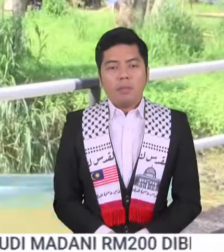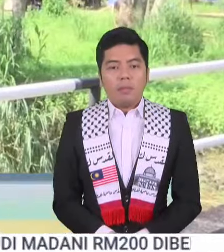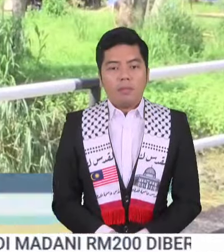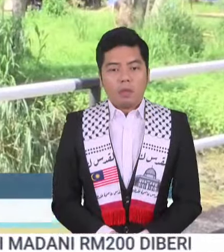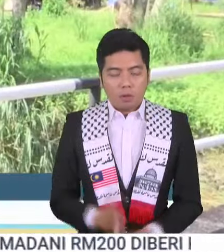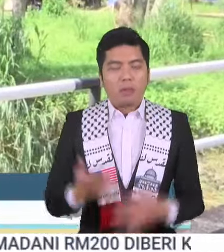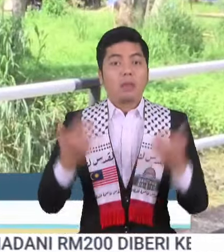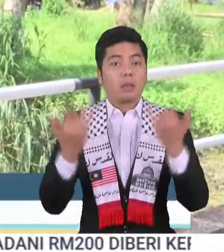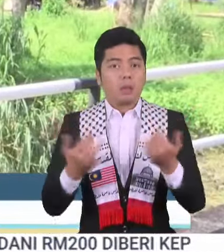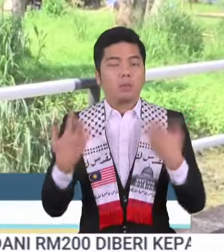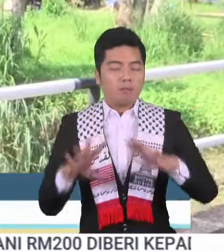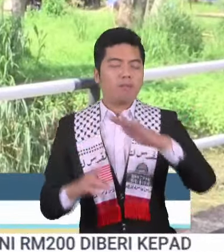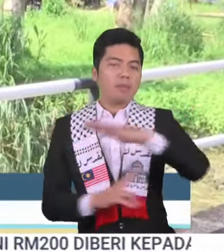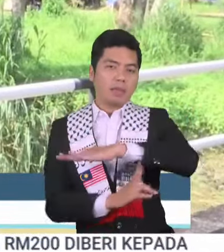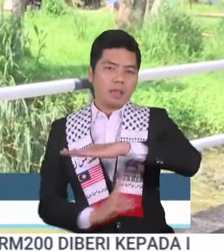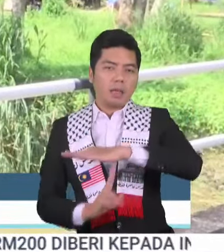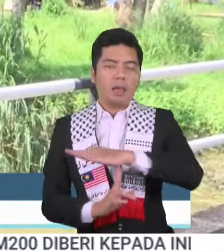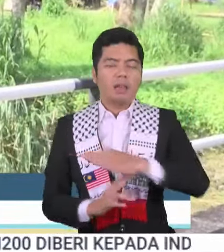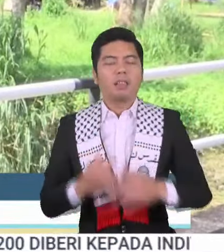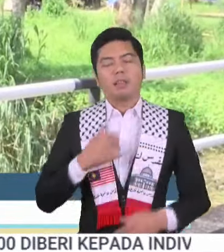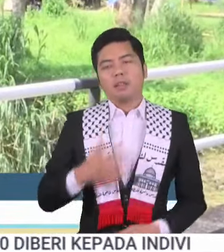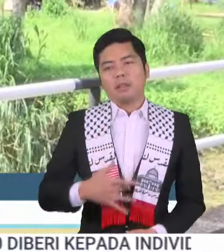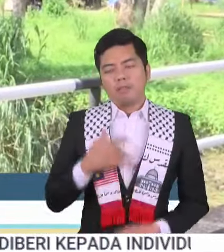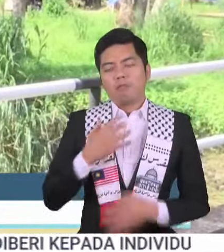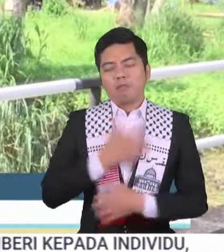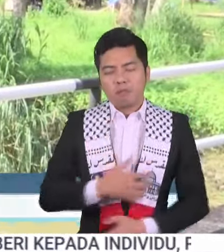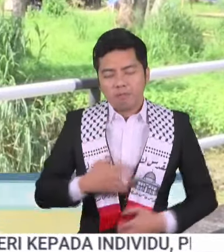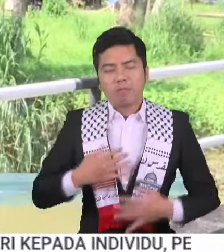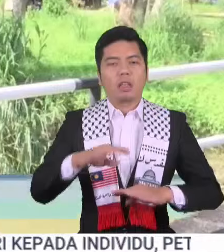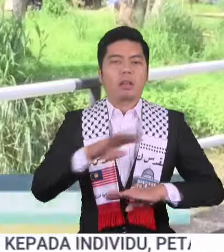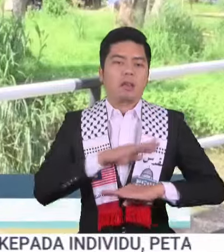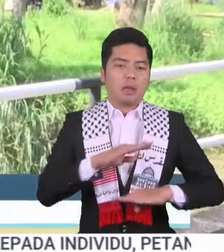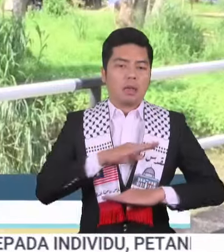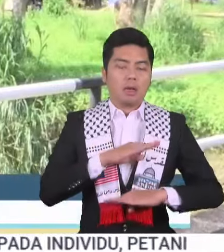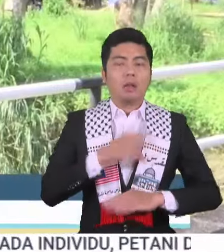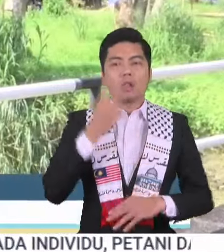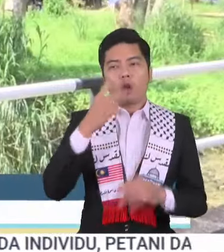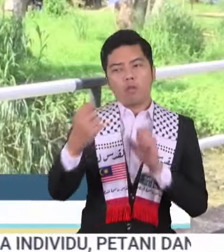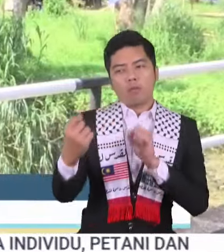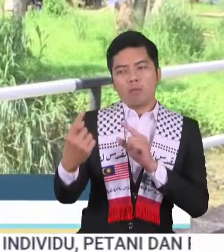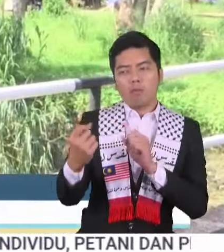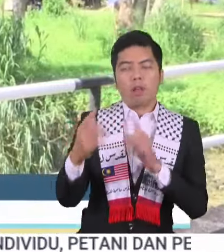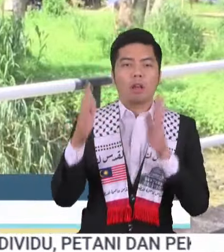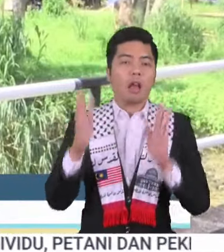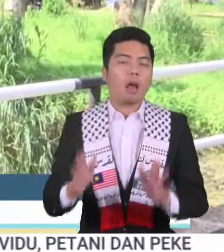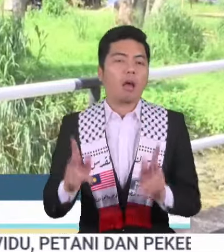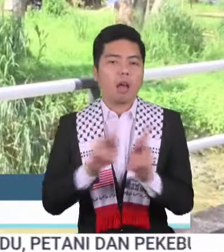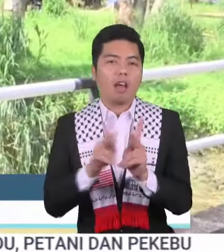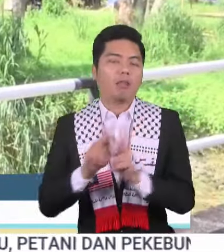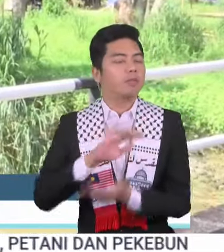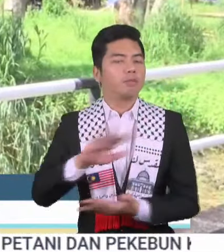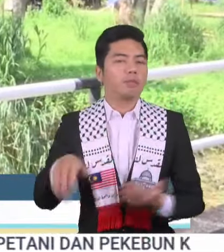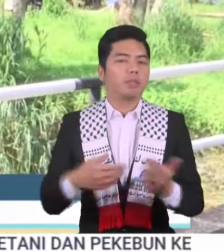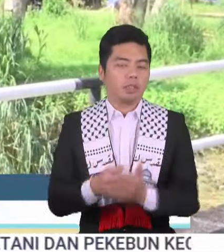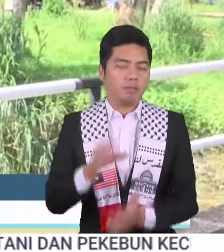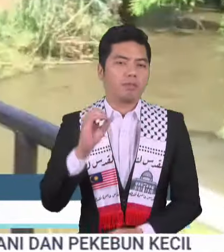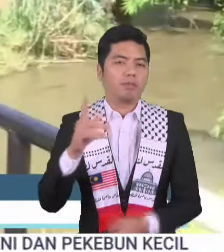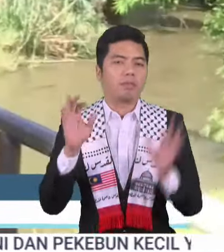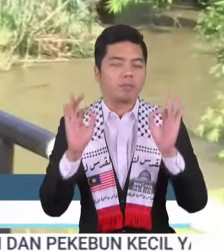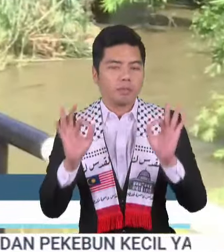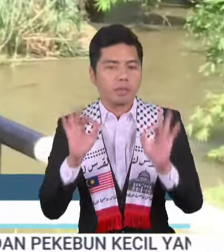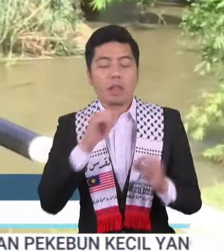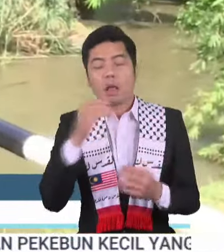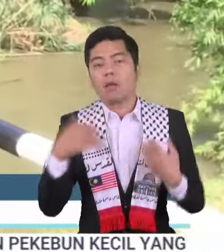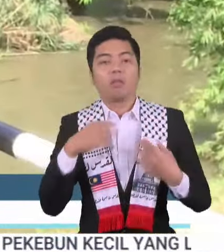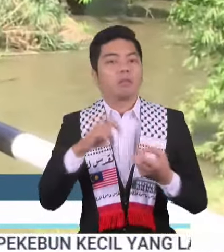Jadi bila ada jambatan ni, hati saya seronok, puas dan saya tengok feedback daripada masyarakat, semua okey. Tak ada masalah lah,